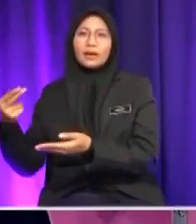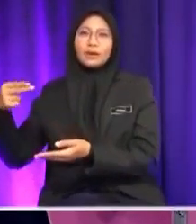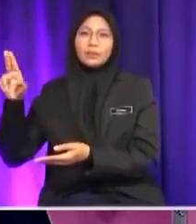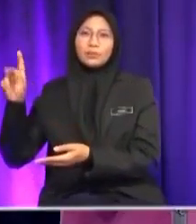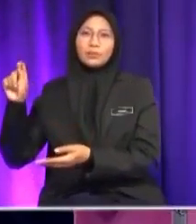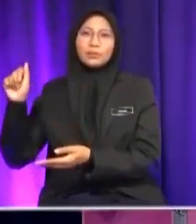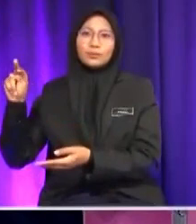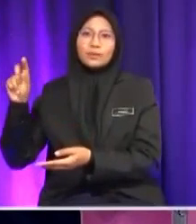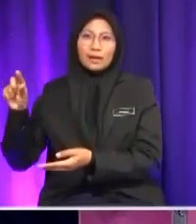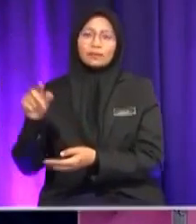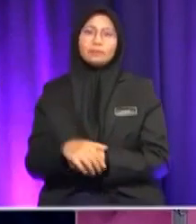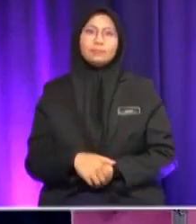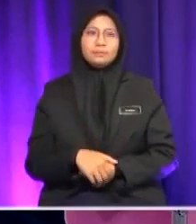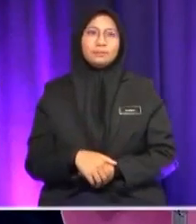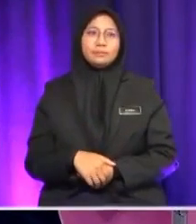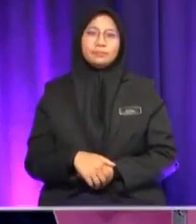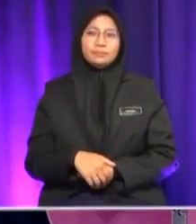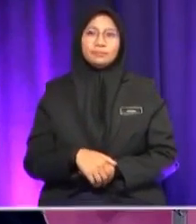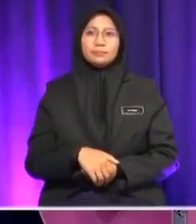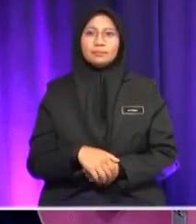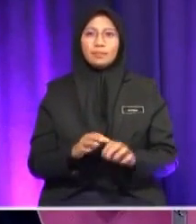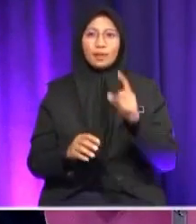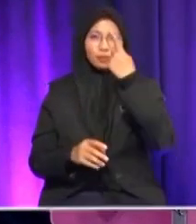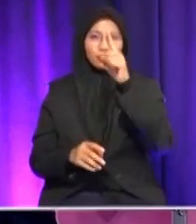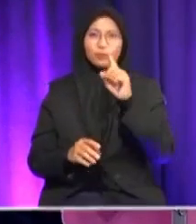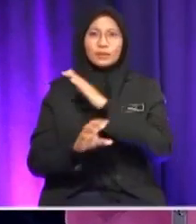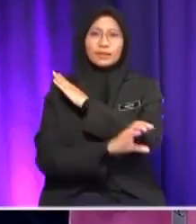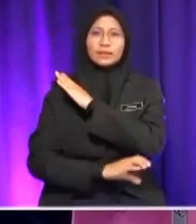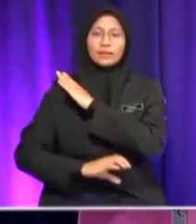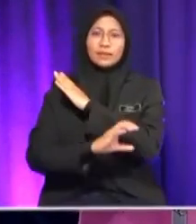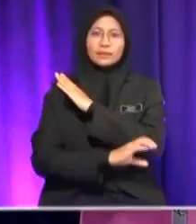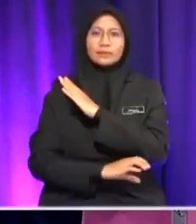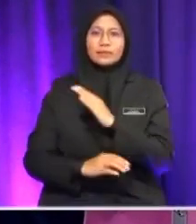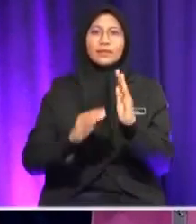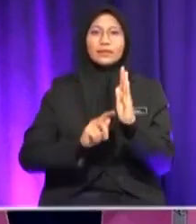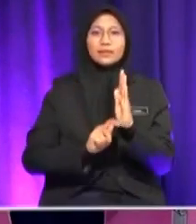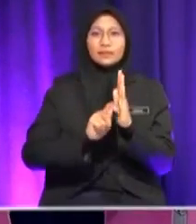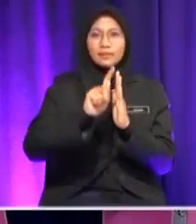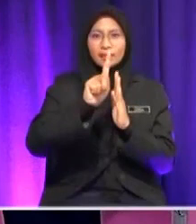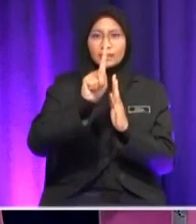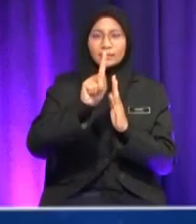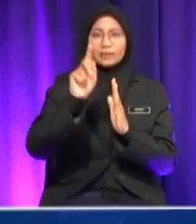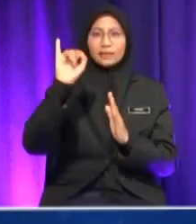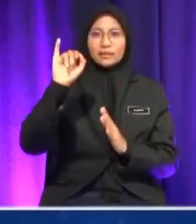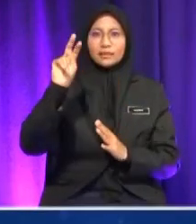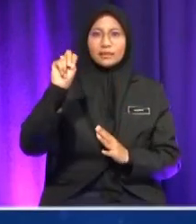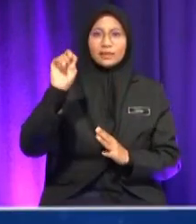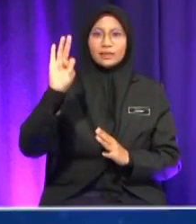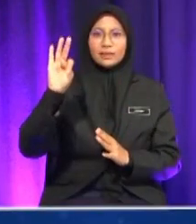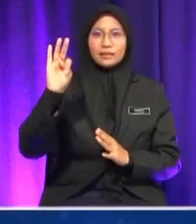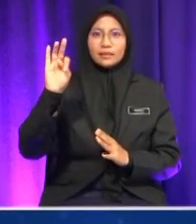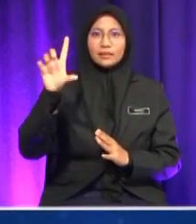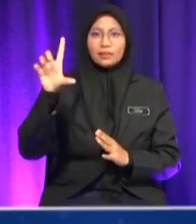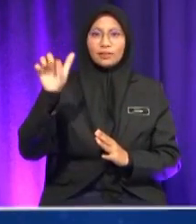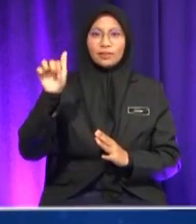negara pula, kesannya yang pertama, meningkatkan kadar inflasi. Yang kedua pula, meningkatkan